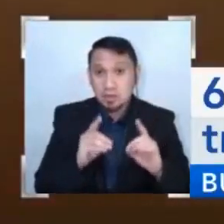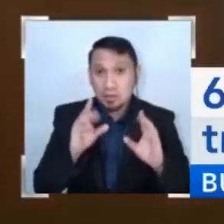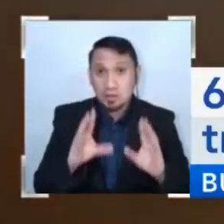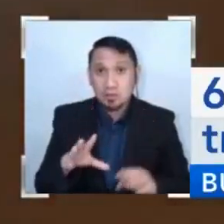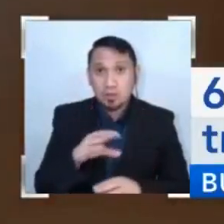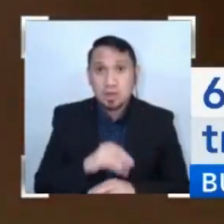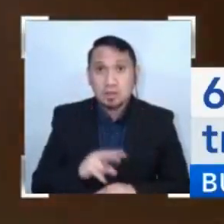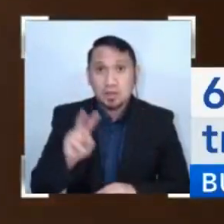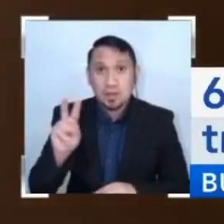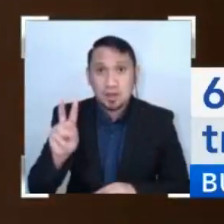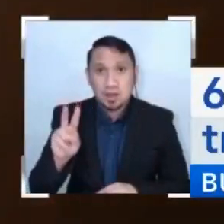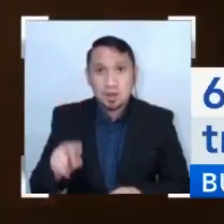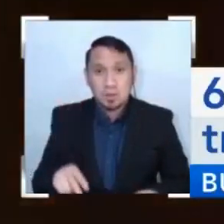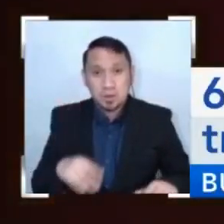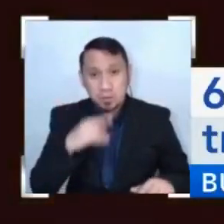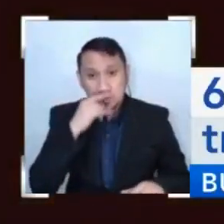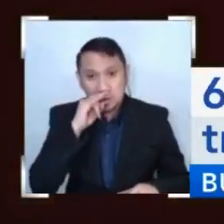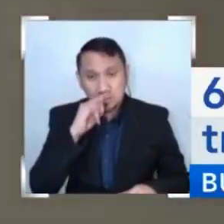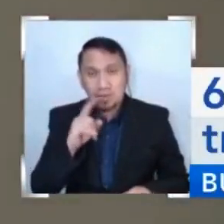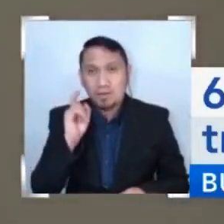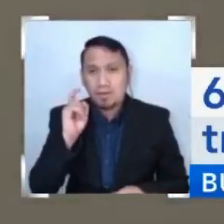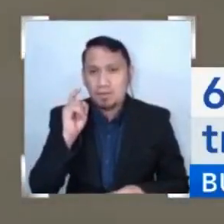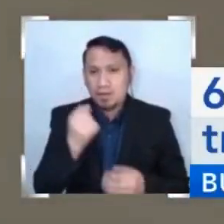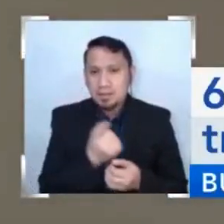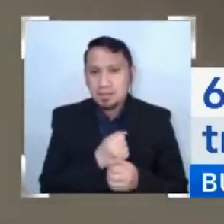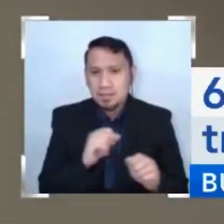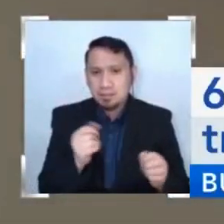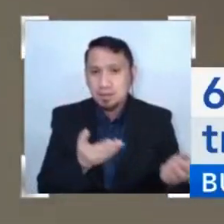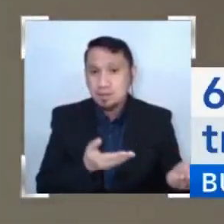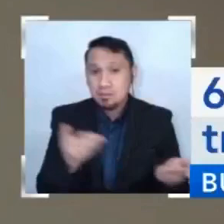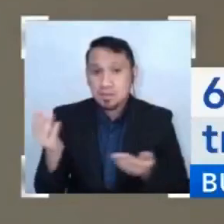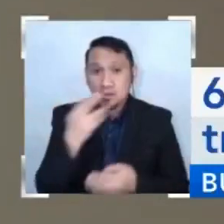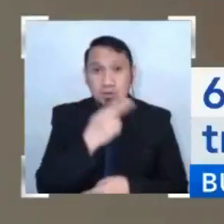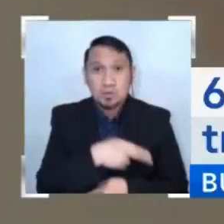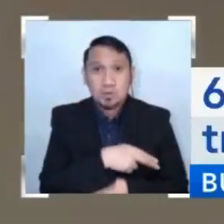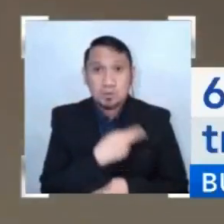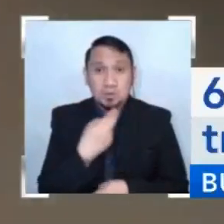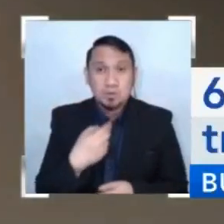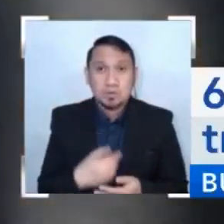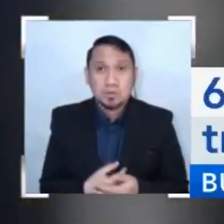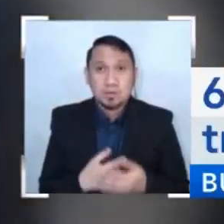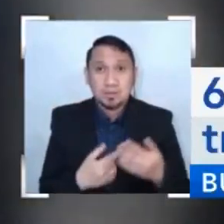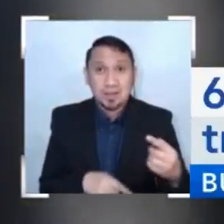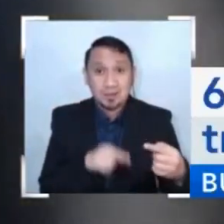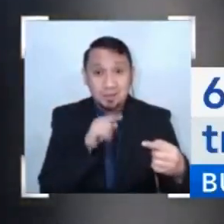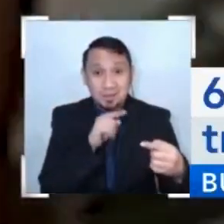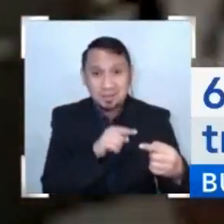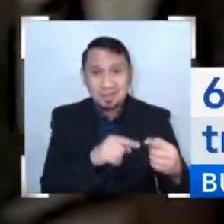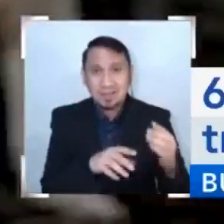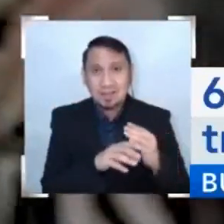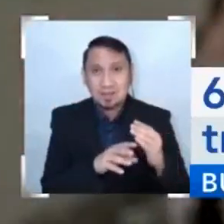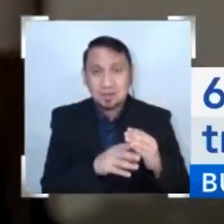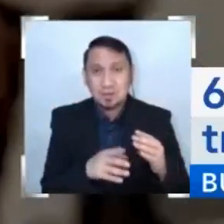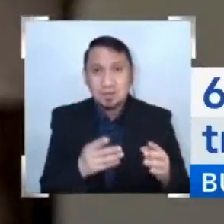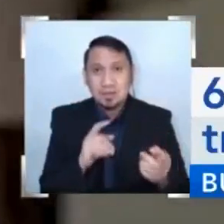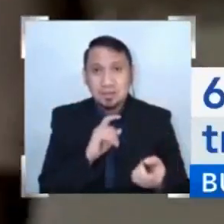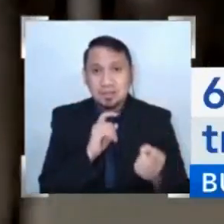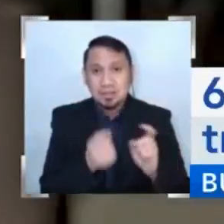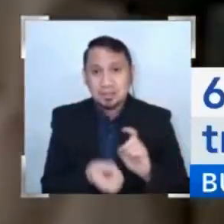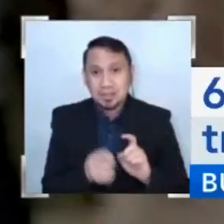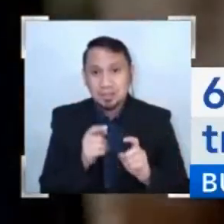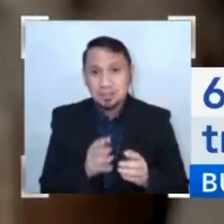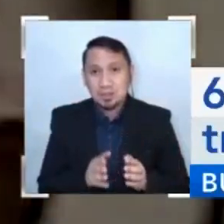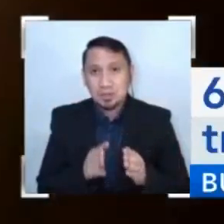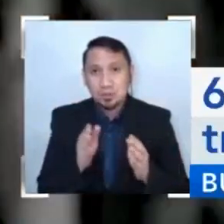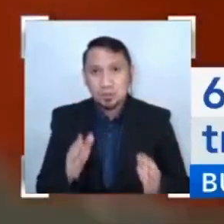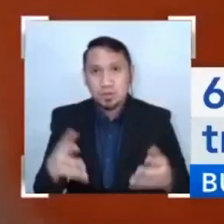Agad naman sila ni-rescue at dinala sa ospital. Ayon sa pulisya, isa sa mga sasakyan ang lumipat ng linya kaya nagsalpukan ang dalawa. At